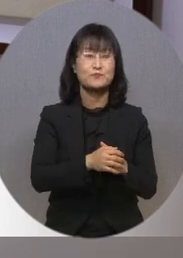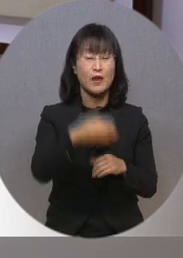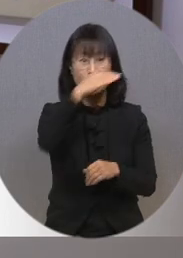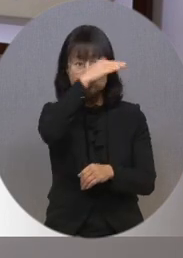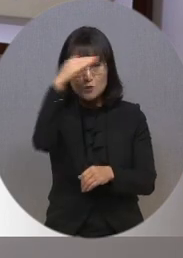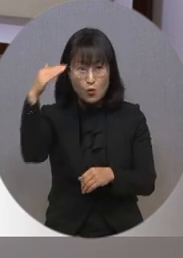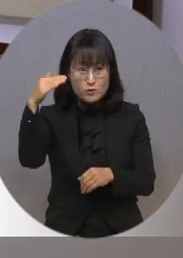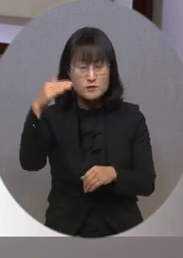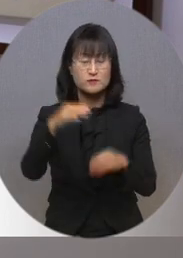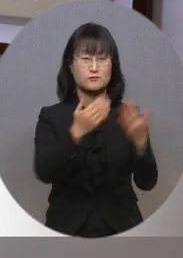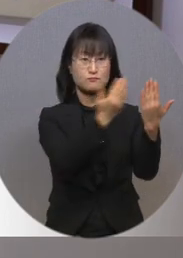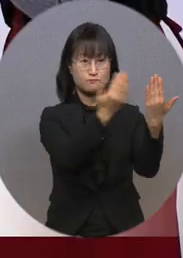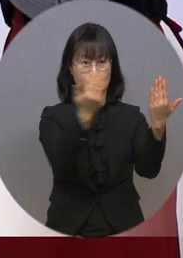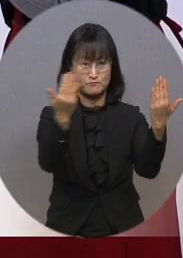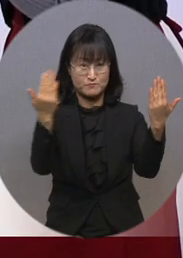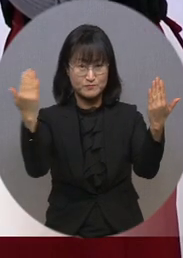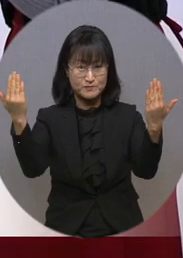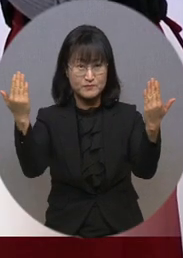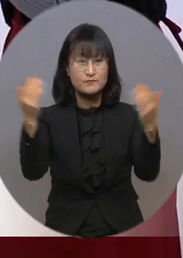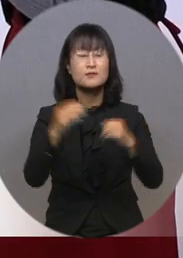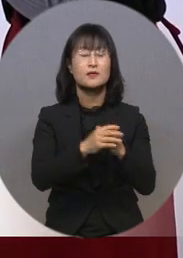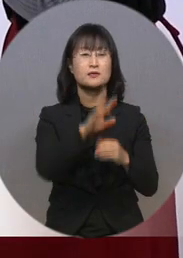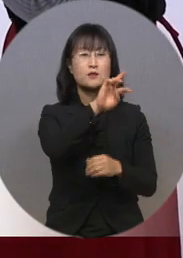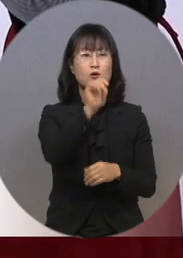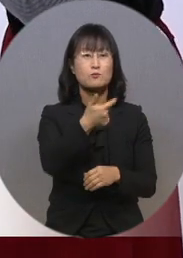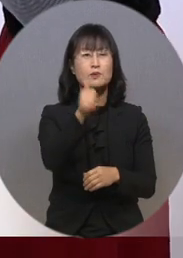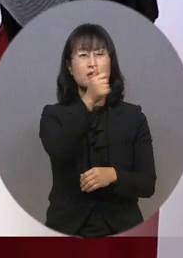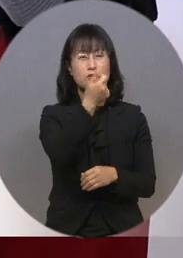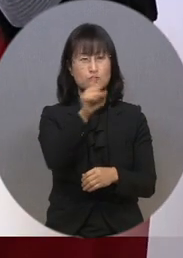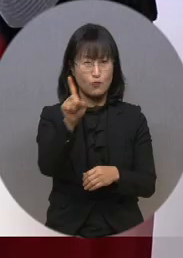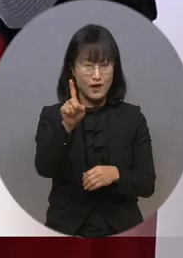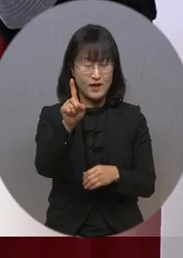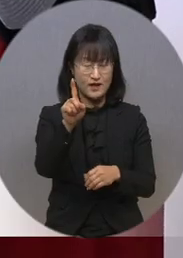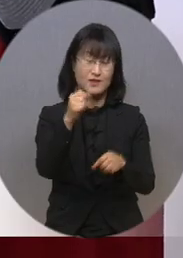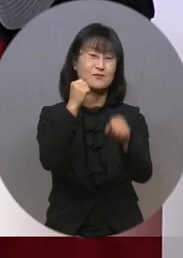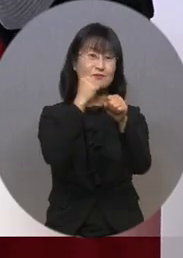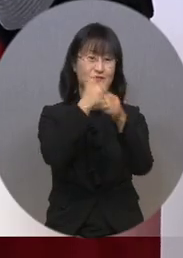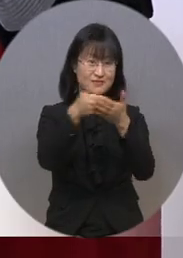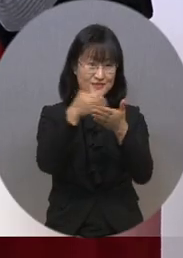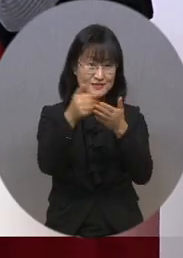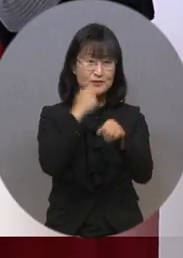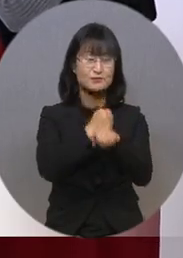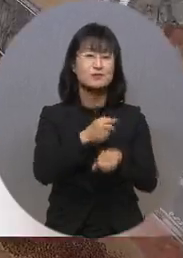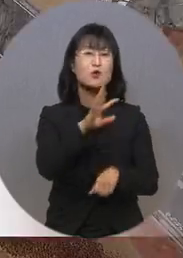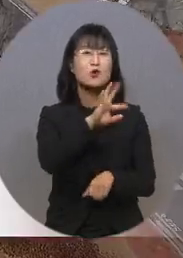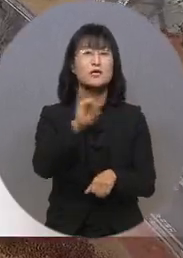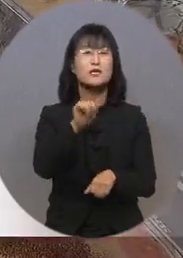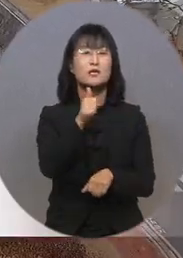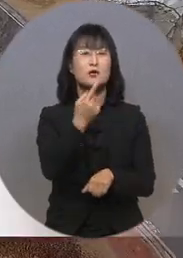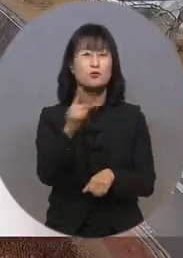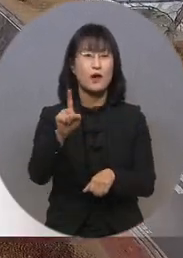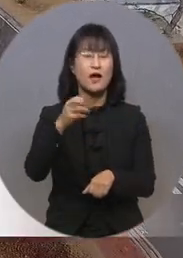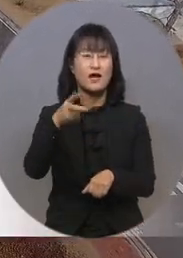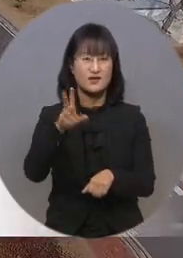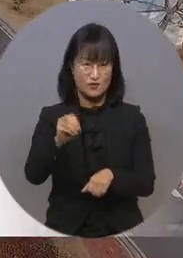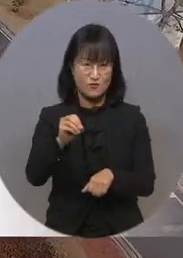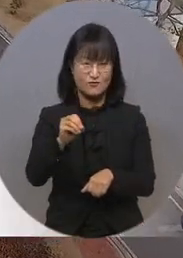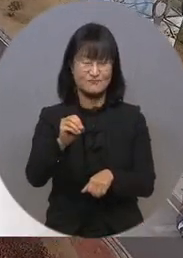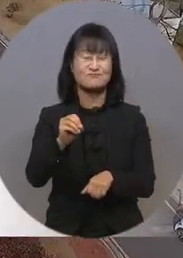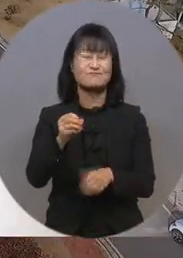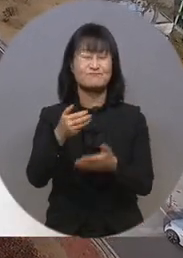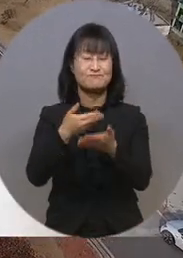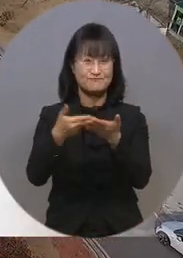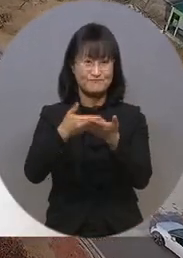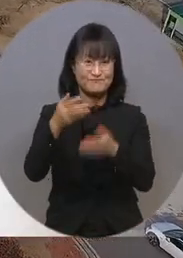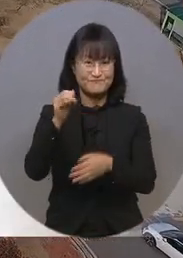전시장을 가득 메운 작품들은 이화영 민화 작가의 손에서 태어난 작품들입니다. 보성 해수 녹차센터에